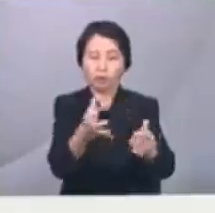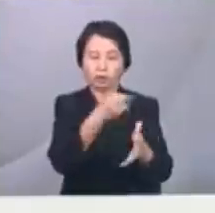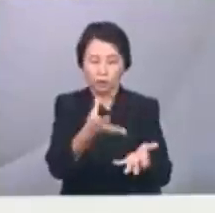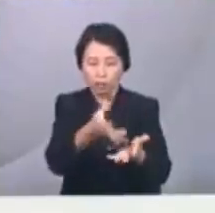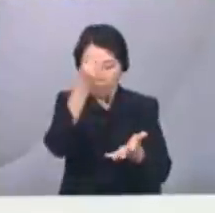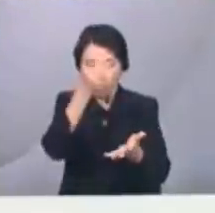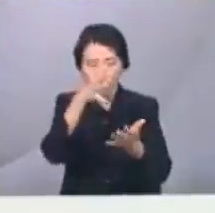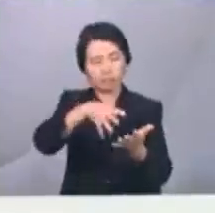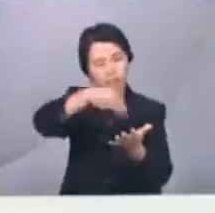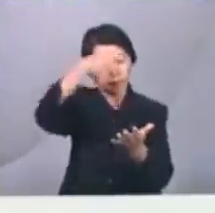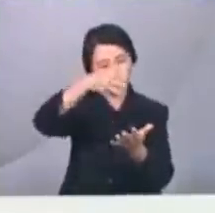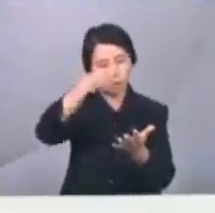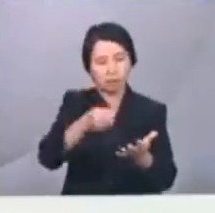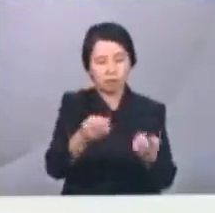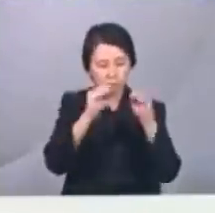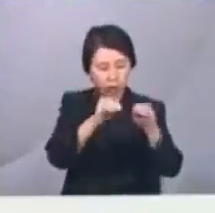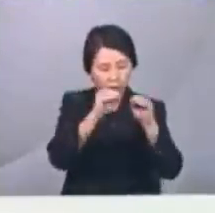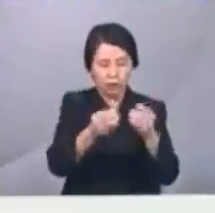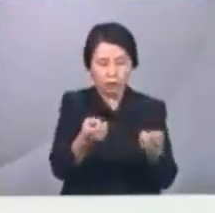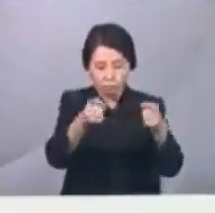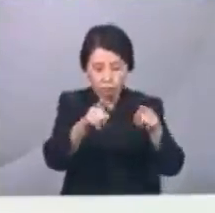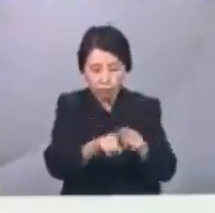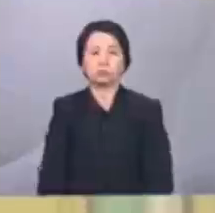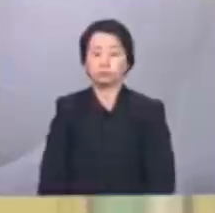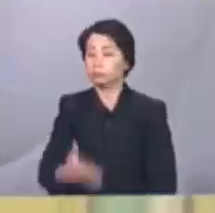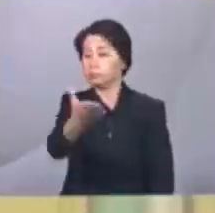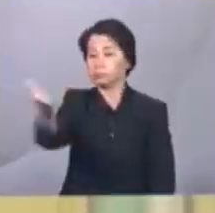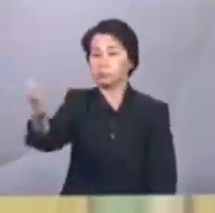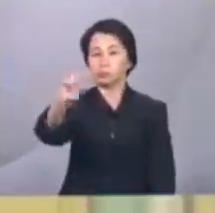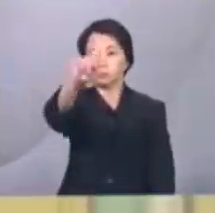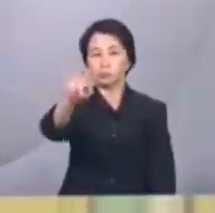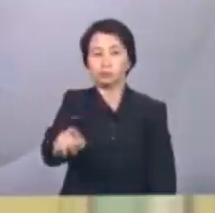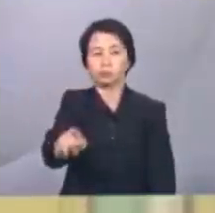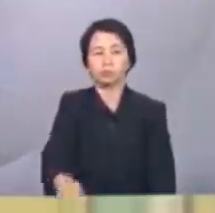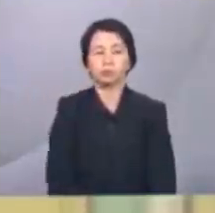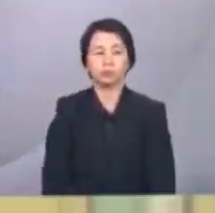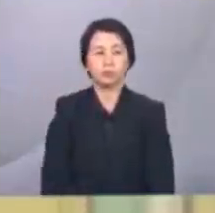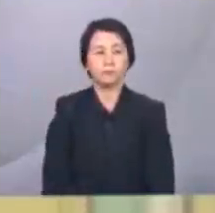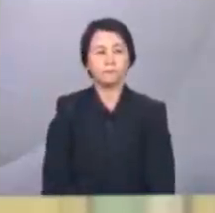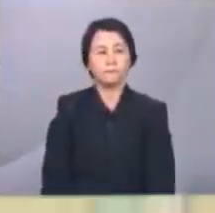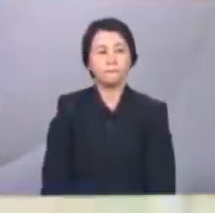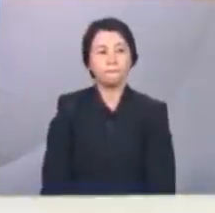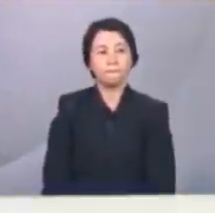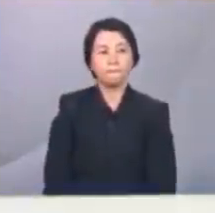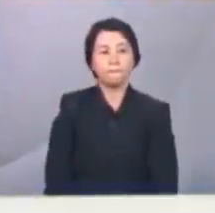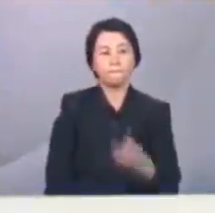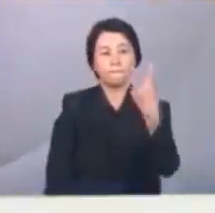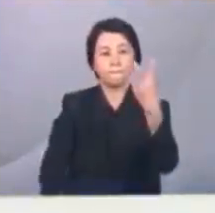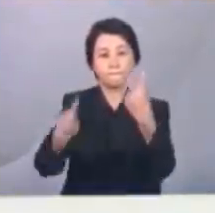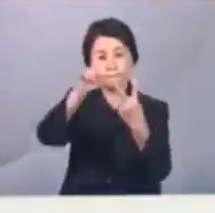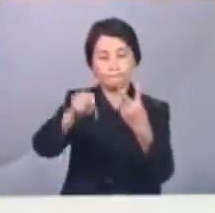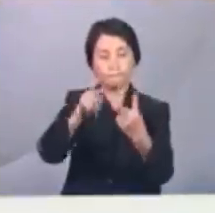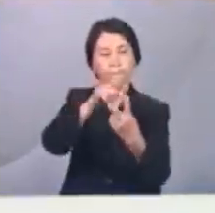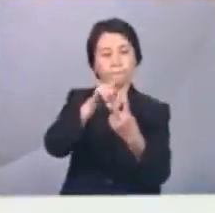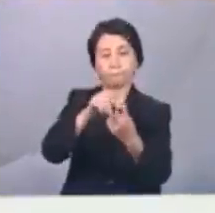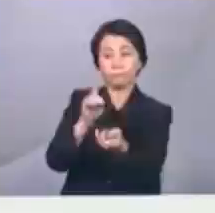dan pembelajaran berlaku dalam keadaan selamat. Ya, silakan. Saya ada dua soalan. Ya. Soalan pertama ialah tadi